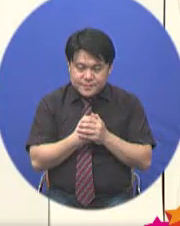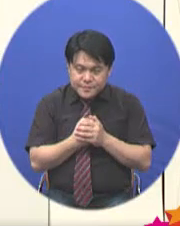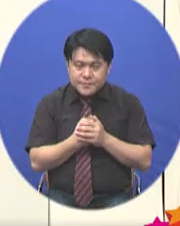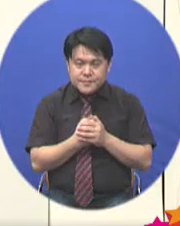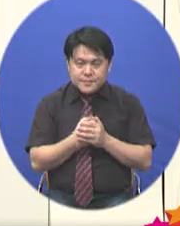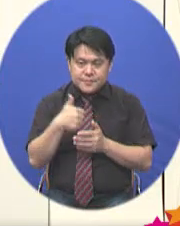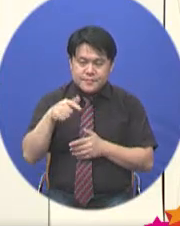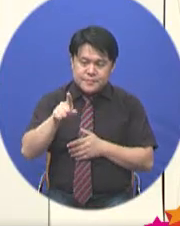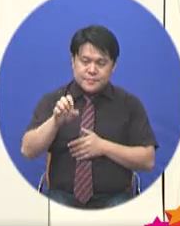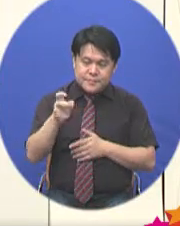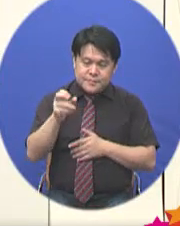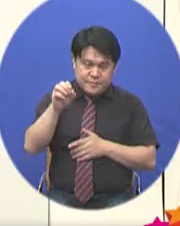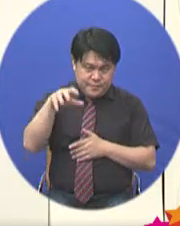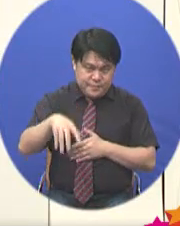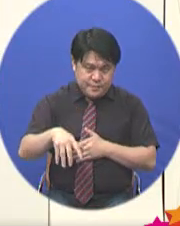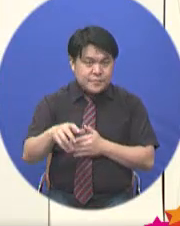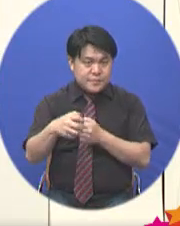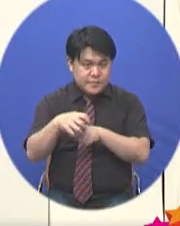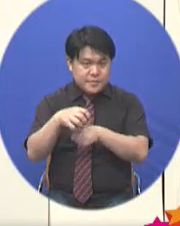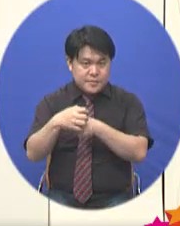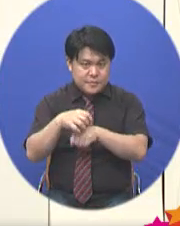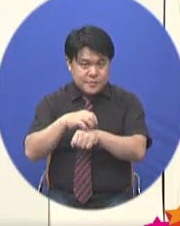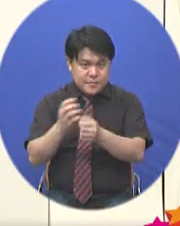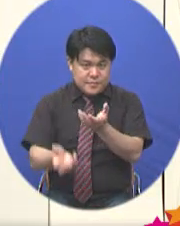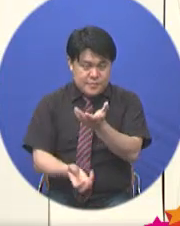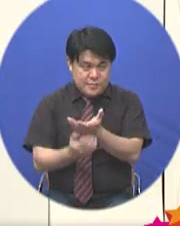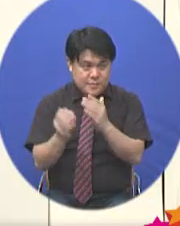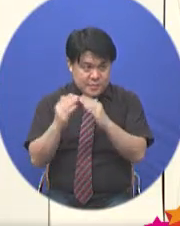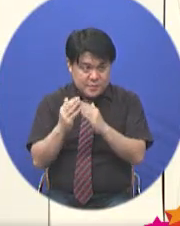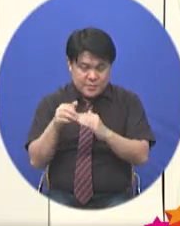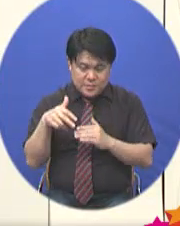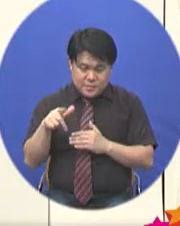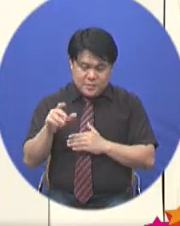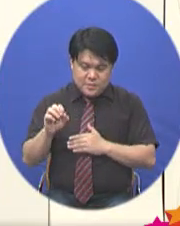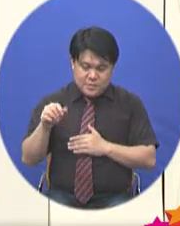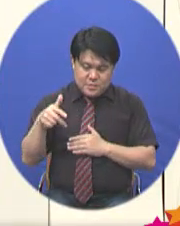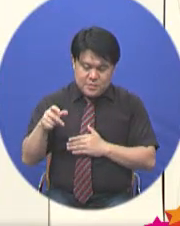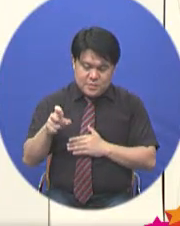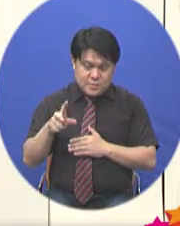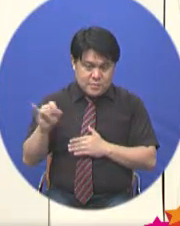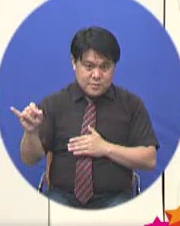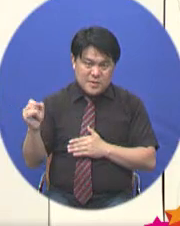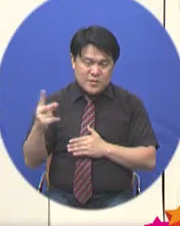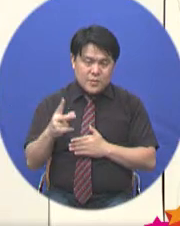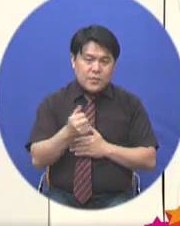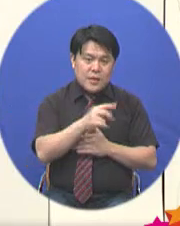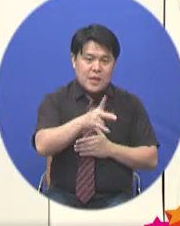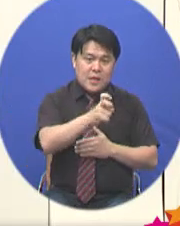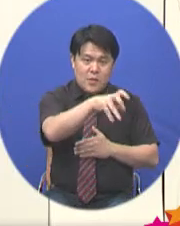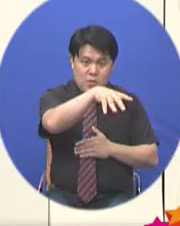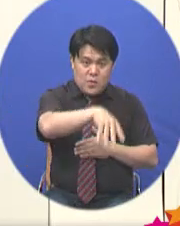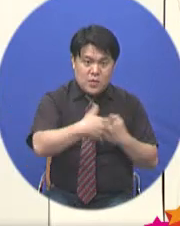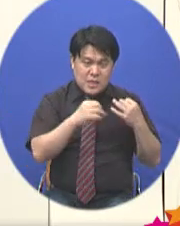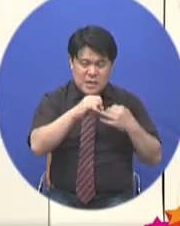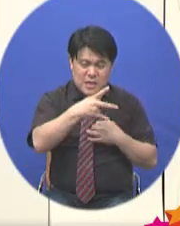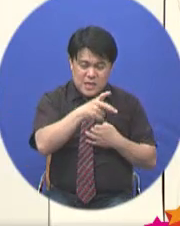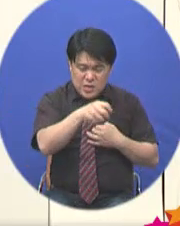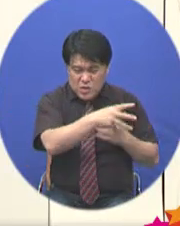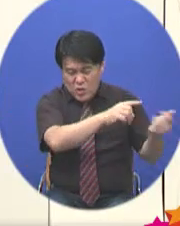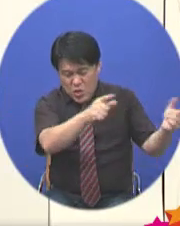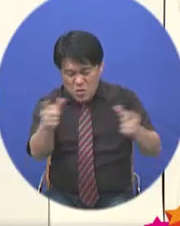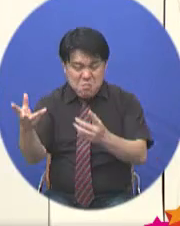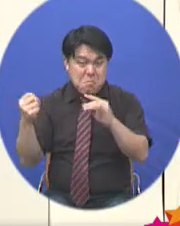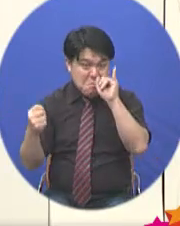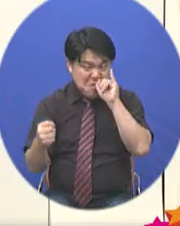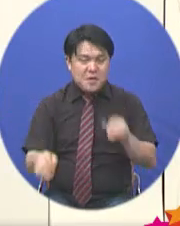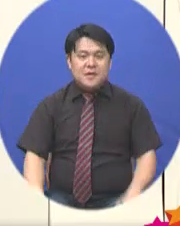그 가평의 운악산 감자탕 정경미 또 저쪽 하나 해남의 또 김우현 씨 여러분들이